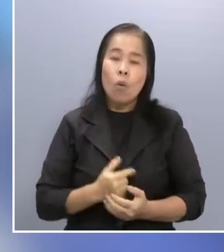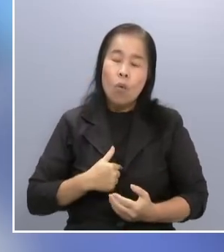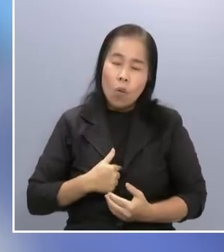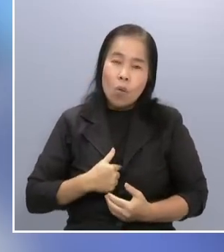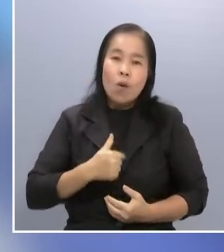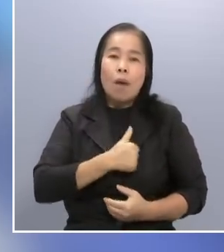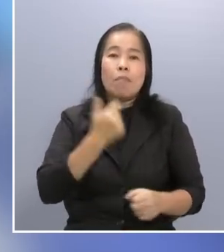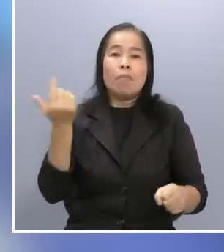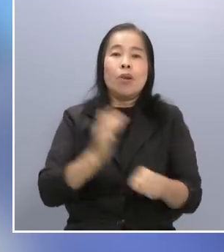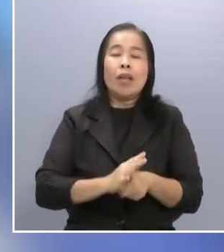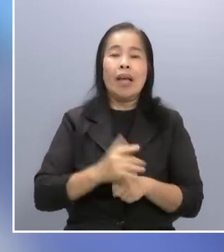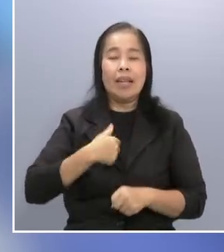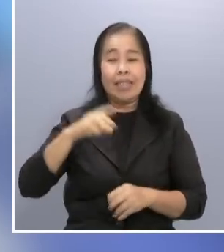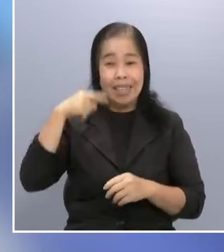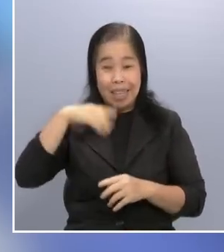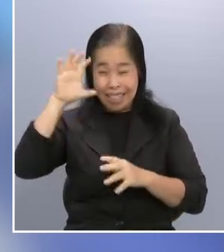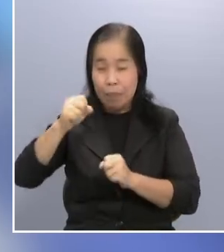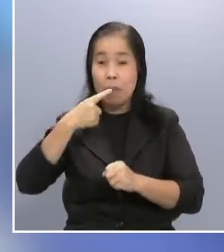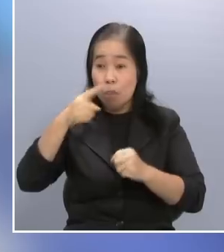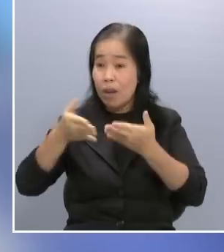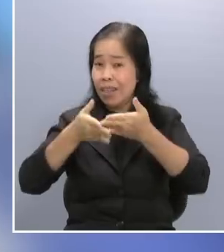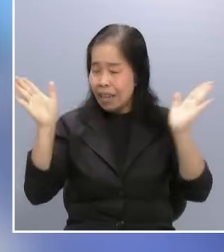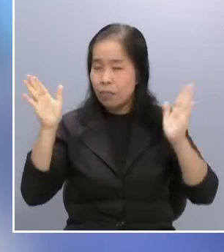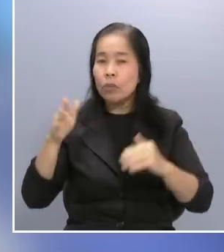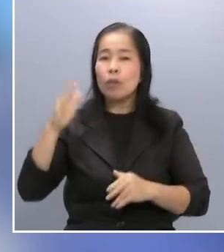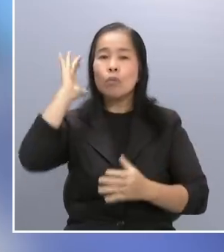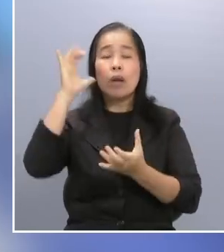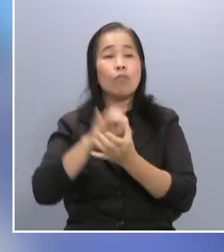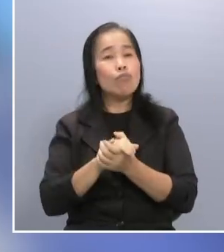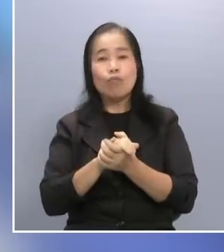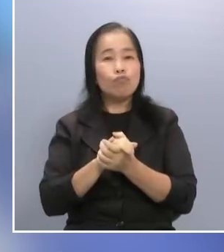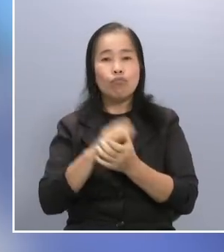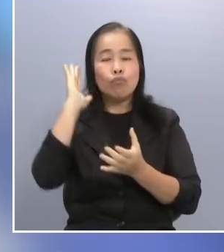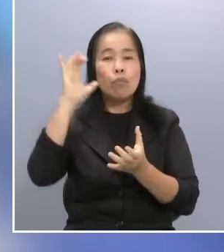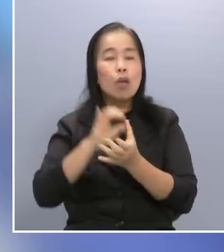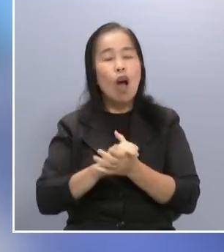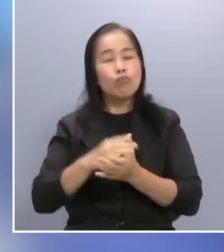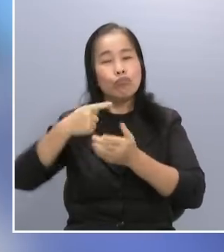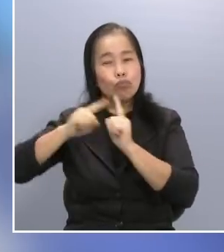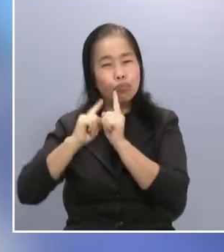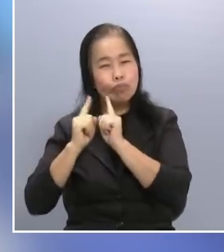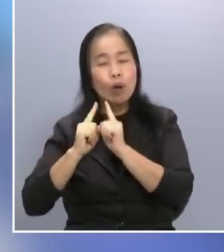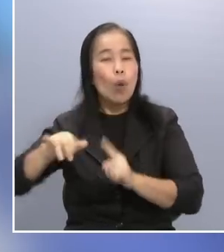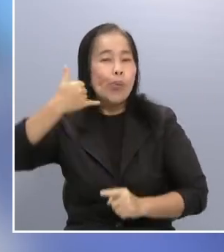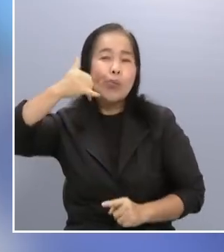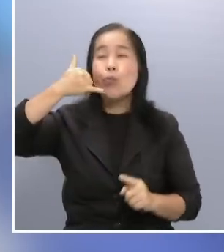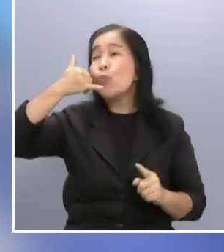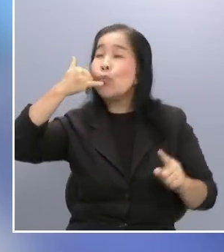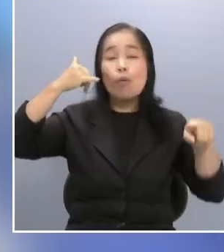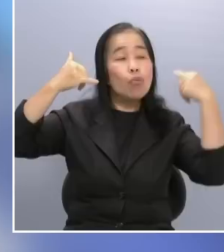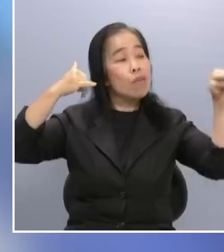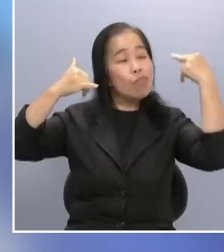พอหลังจับได้ก็คิดว่าสามีจะเลิกคุยกับผู้หญิงคนนี้กลับคุยหนักกว่าเดิมรับโทรศัพท์คุยกับผู้หญิงต่อหน้าต่อต